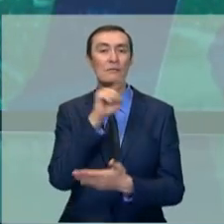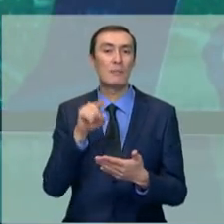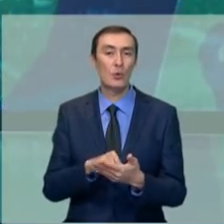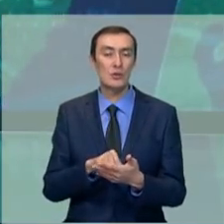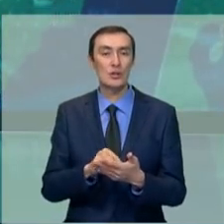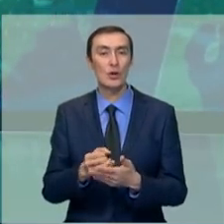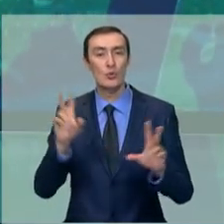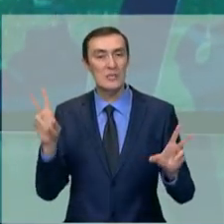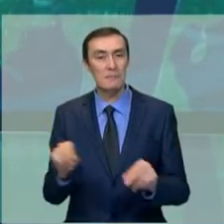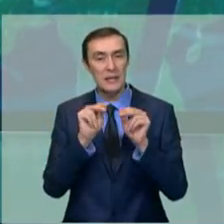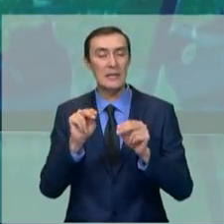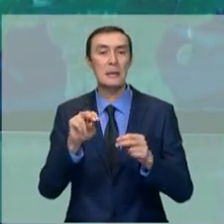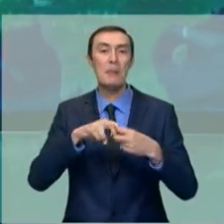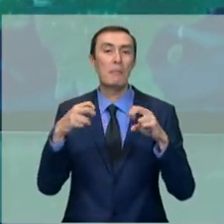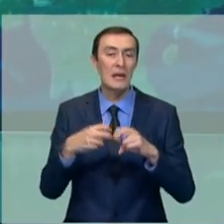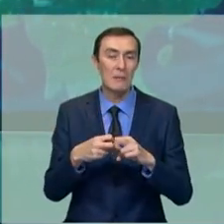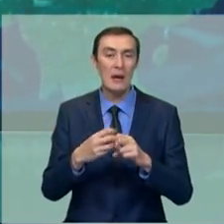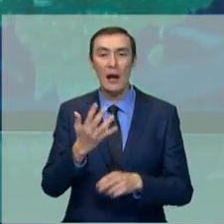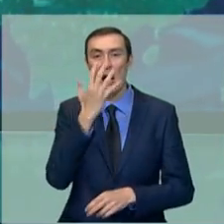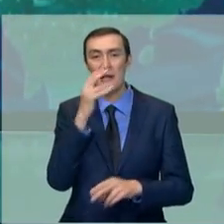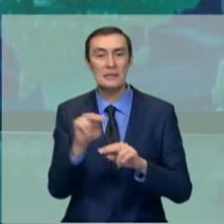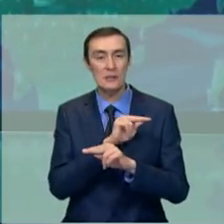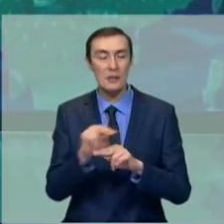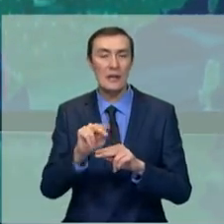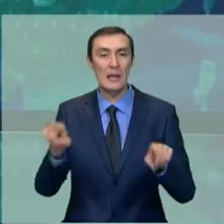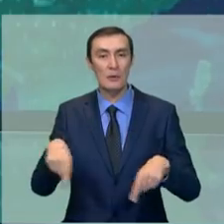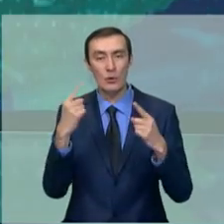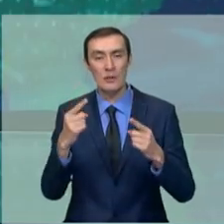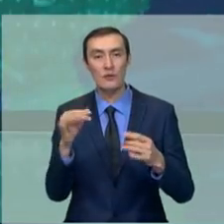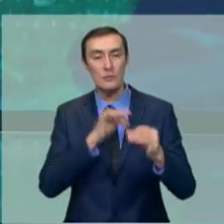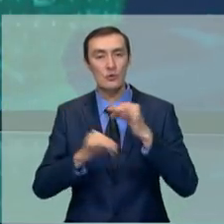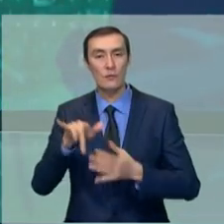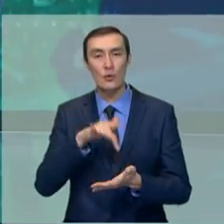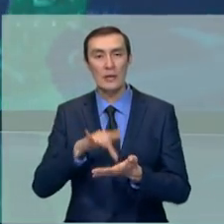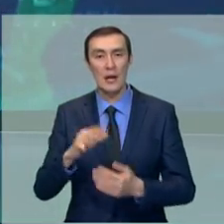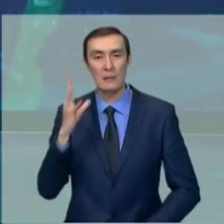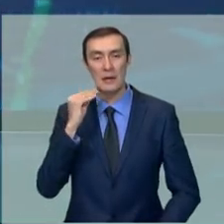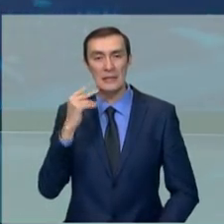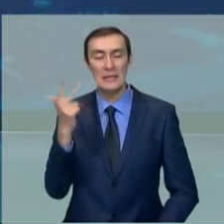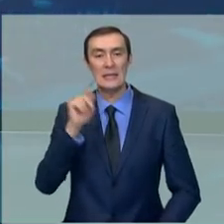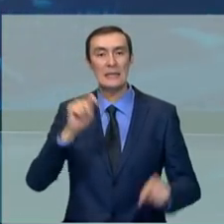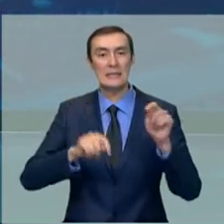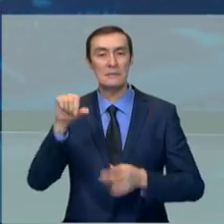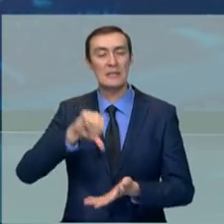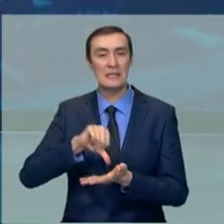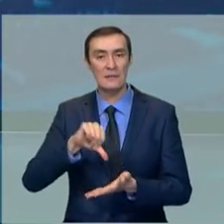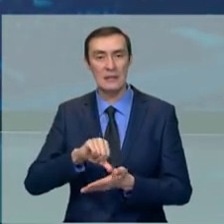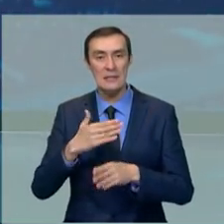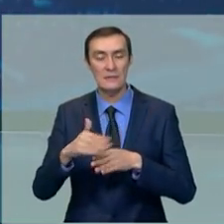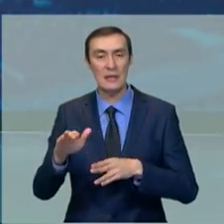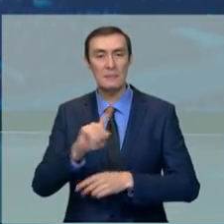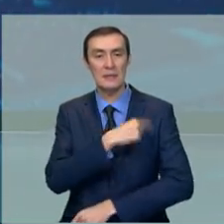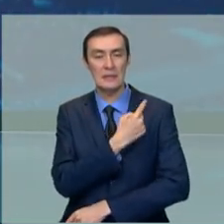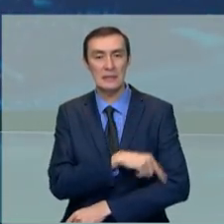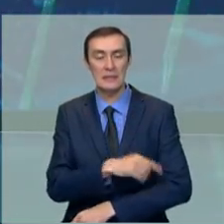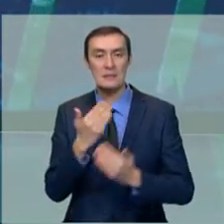Вопросы, успехи и проблемы анестезиологии и реаниматологии обсуждают в Алматы. Третий съезд представителей этой сферы